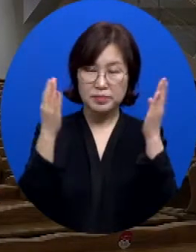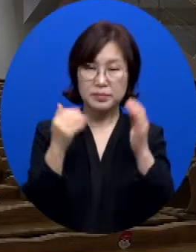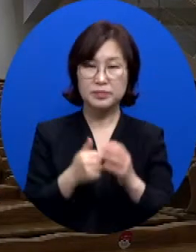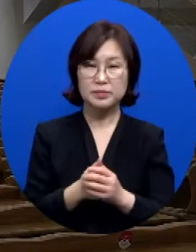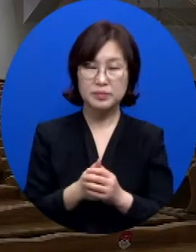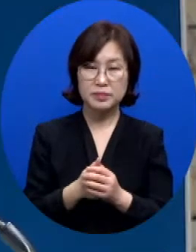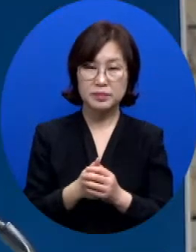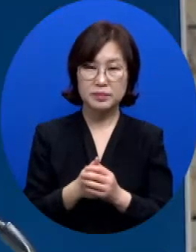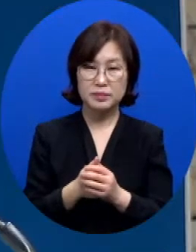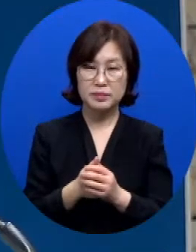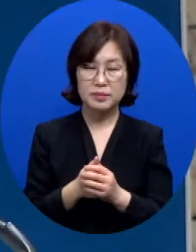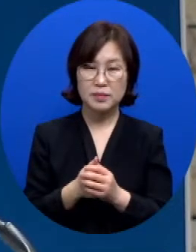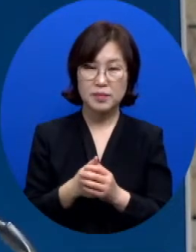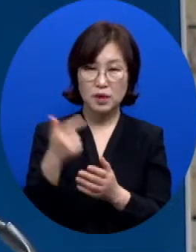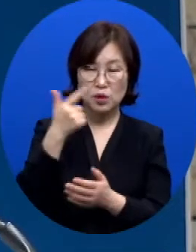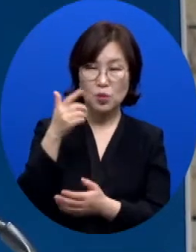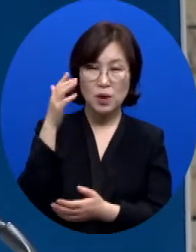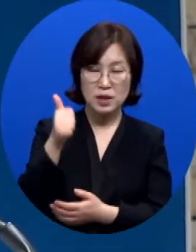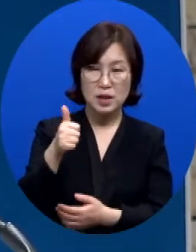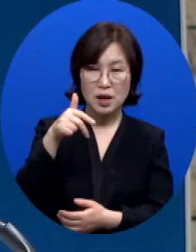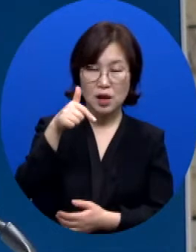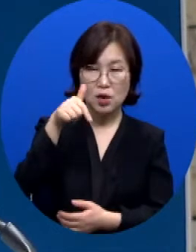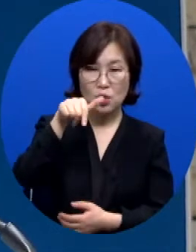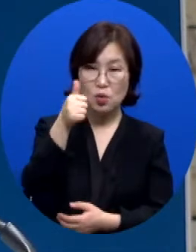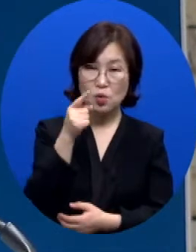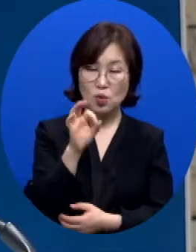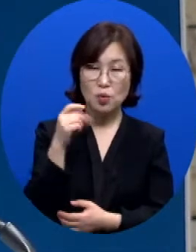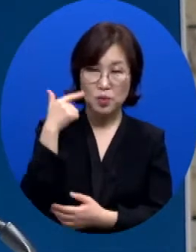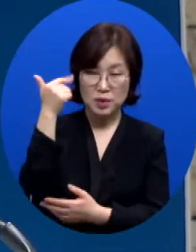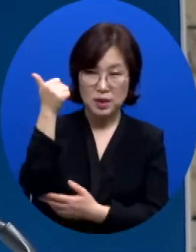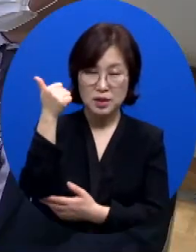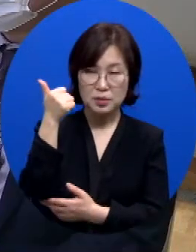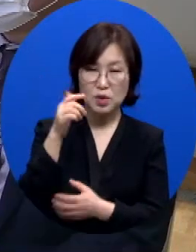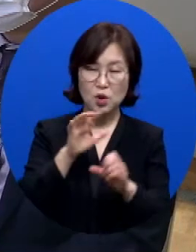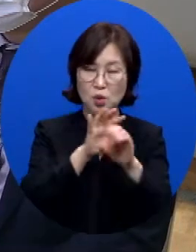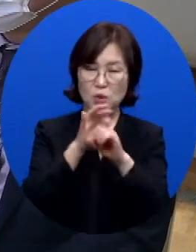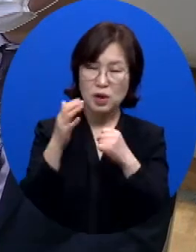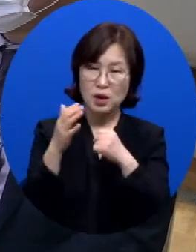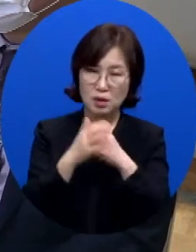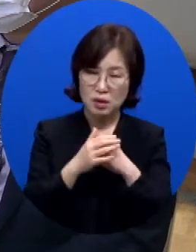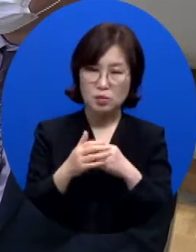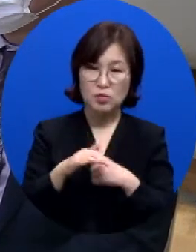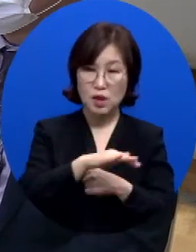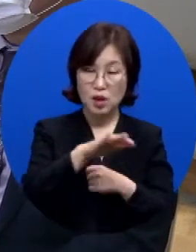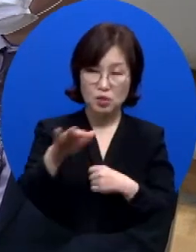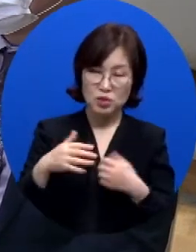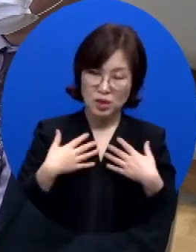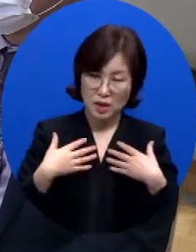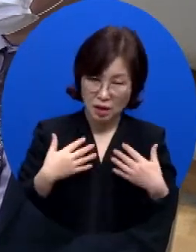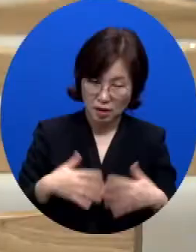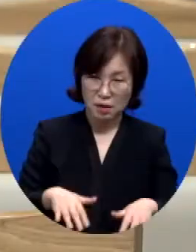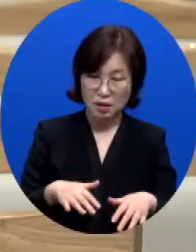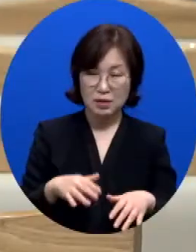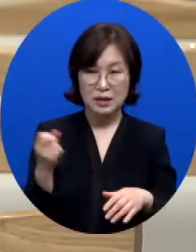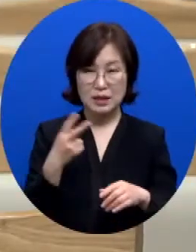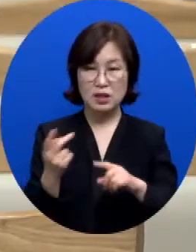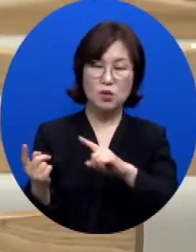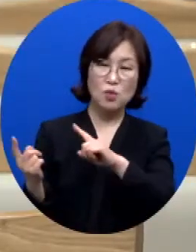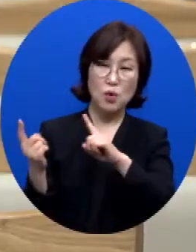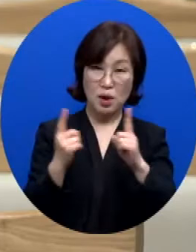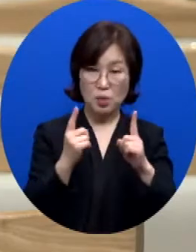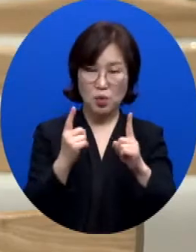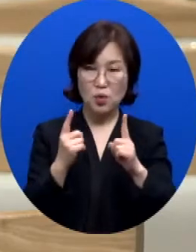개회예배에서 말씀을 전한 노회장 홍성서 목사는 코로나로 무너진 우리 자신과 교회 공동체를